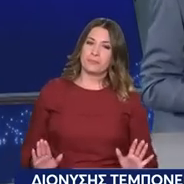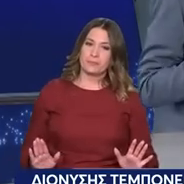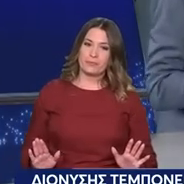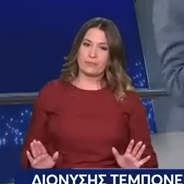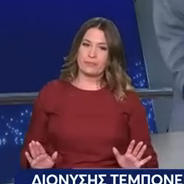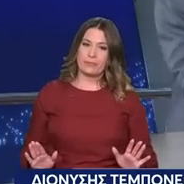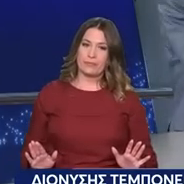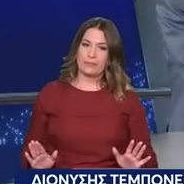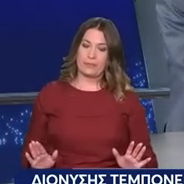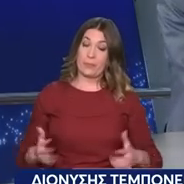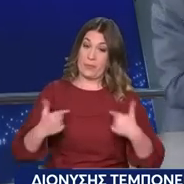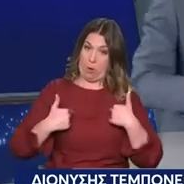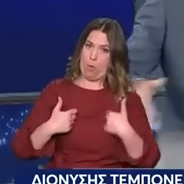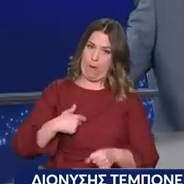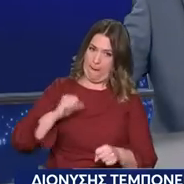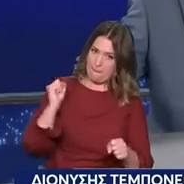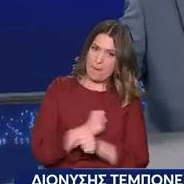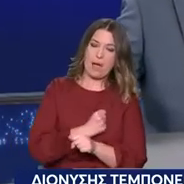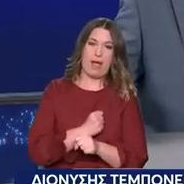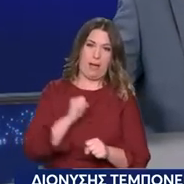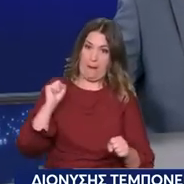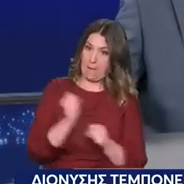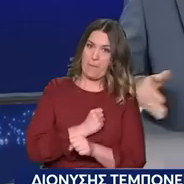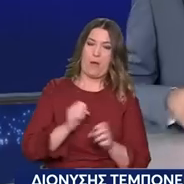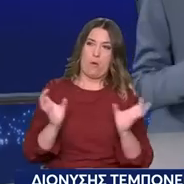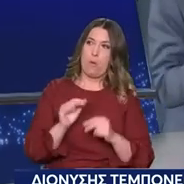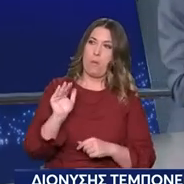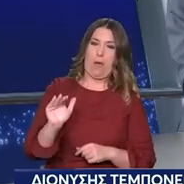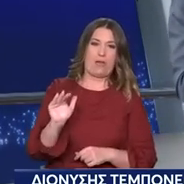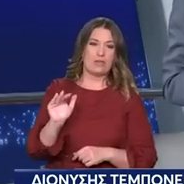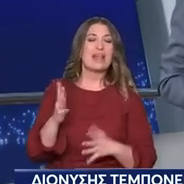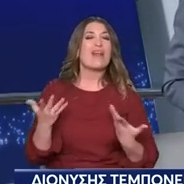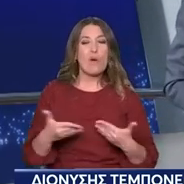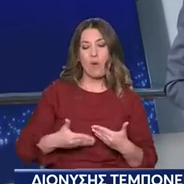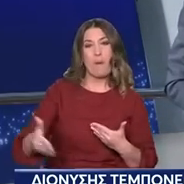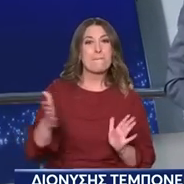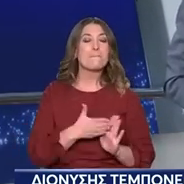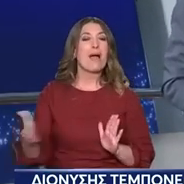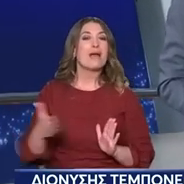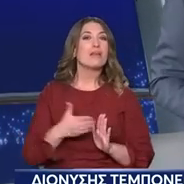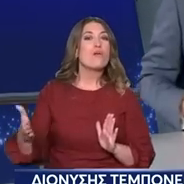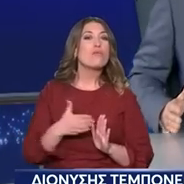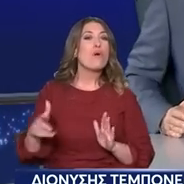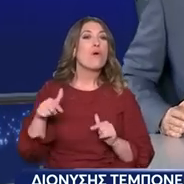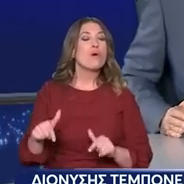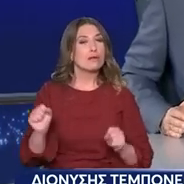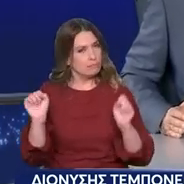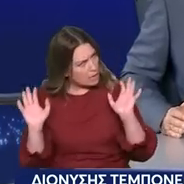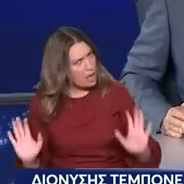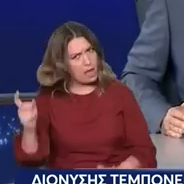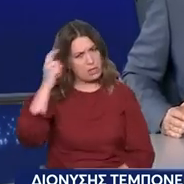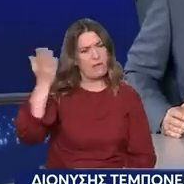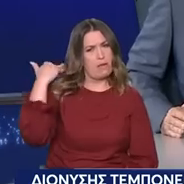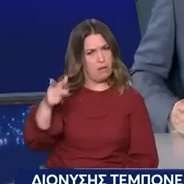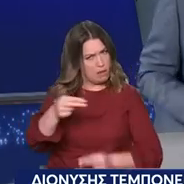στις ερωτήσεις για την πηγή των εσόδων, προκειμένου να χρηματοδοτήσετε την κοινωνική σας πολιτική, είναι γιατί την περίοδο μέχρι το 19 που είπατε, ναι, υπήρξε το αποτέλεσμα